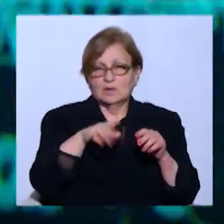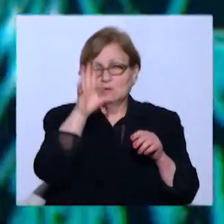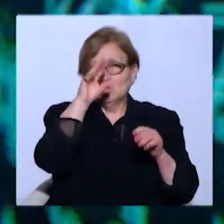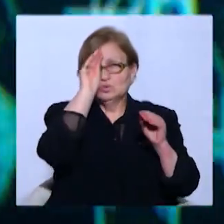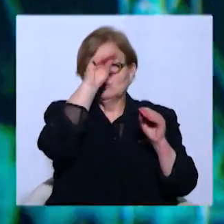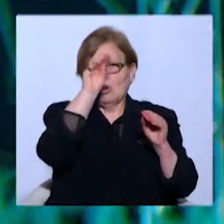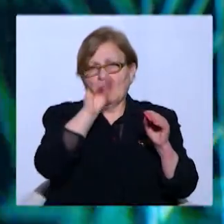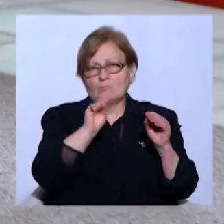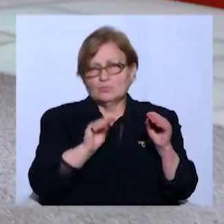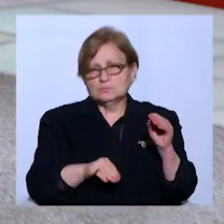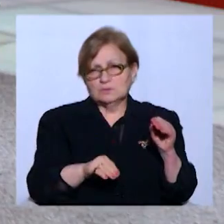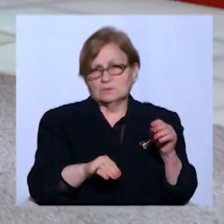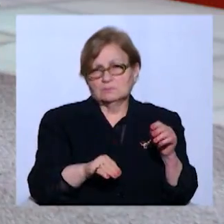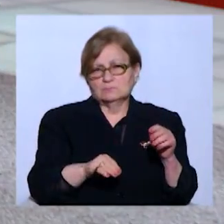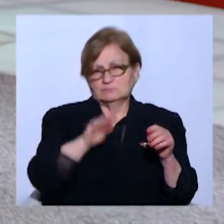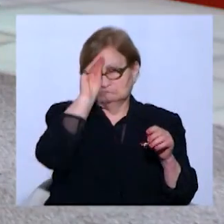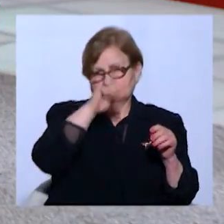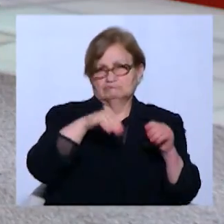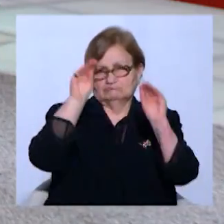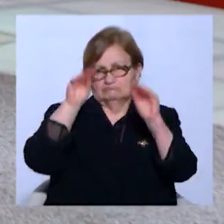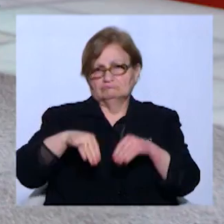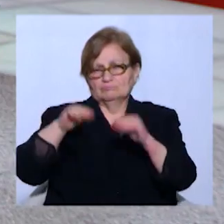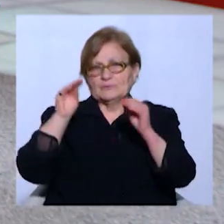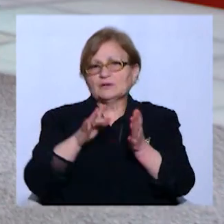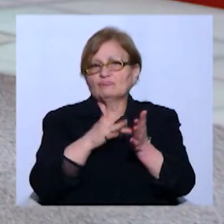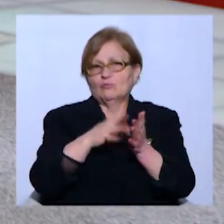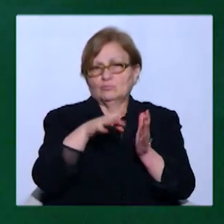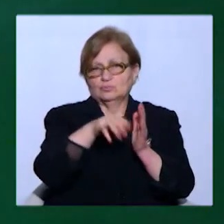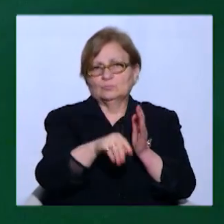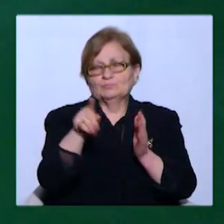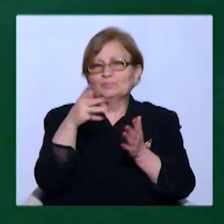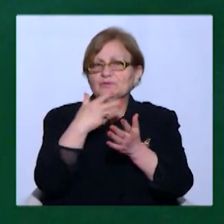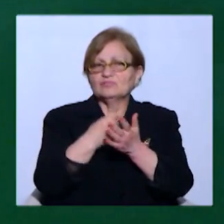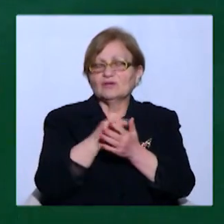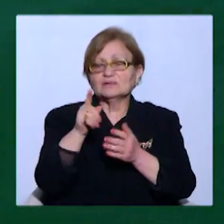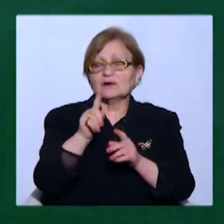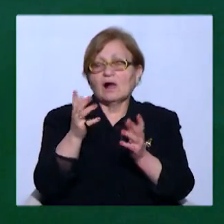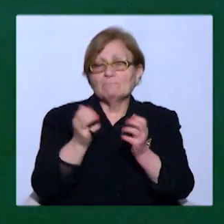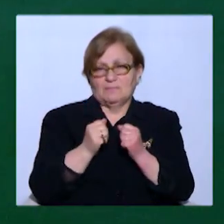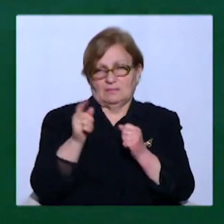ჩამოწერეთ, არ დაგავიწყდეთ ოღონდ, ჩამოწერეთ რვეულში თქვენი მიღებული უტოლობები.